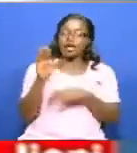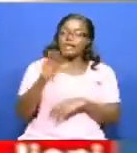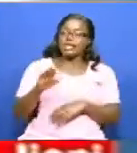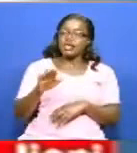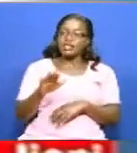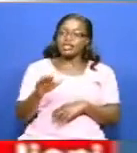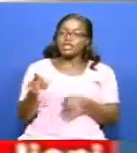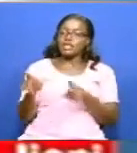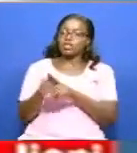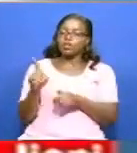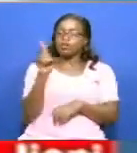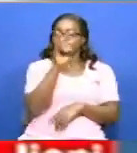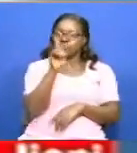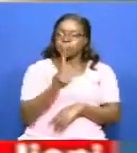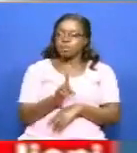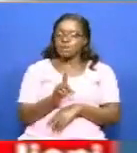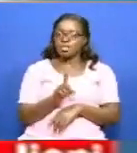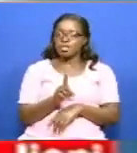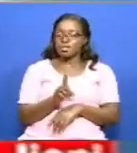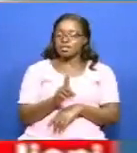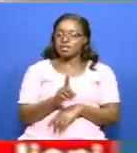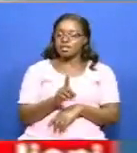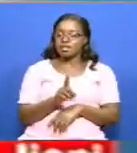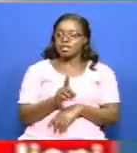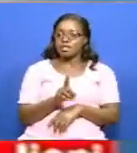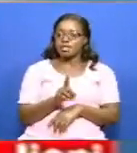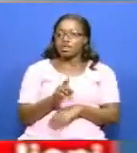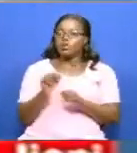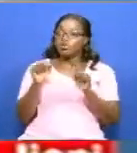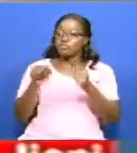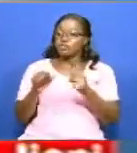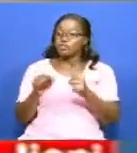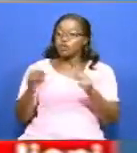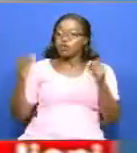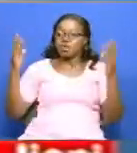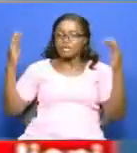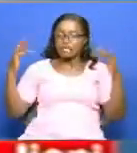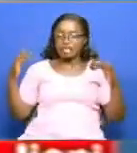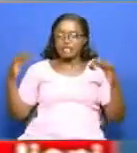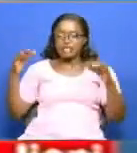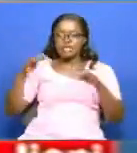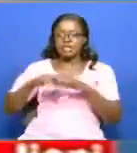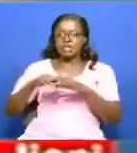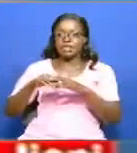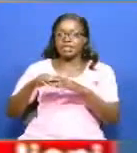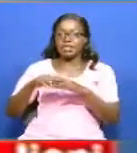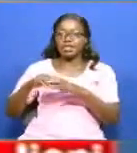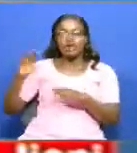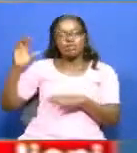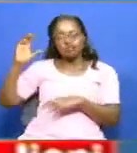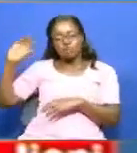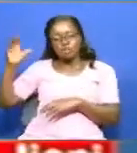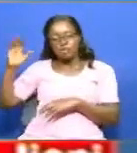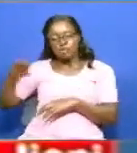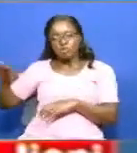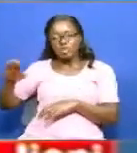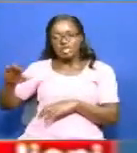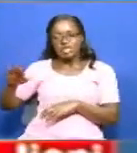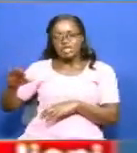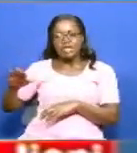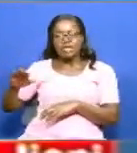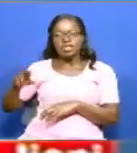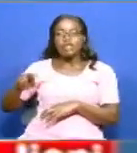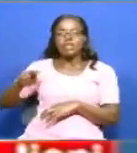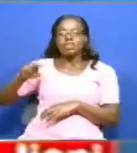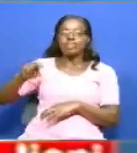hiyo pia itaweza kuandamana na ngurumo za radi. Kuna uwezekano pia wa mvua katika maeneo ya ukanda pwani, ilhali kaskazini mashariki mwa